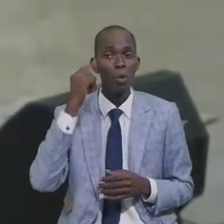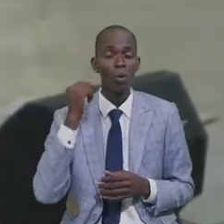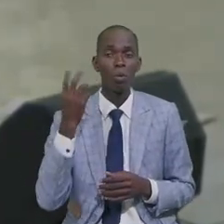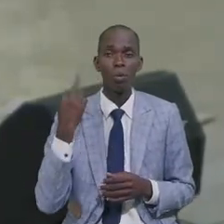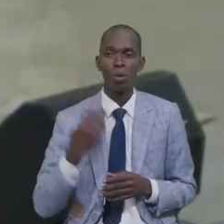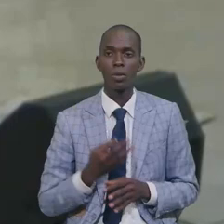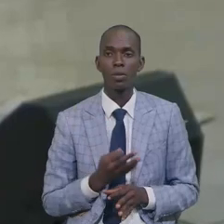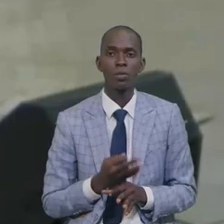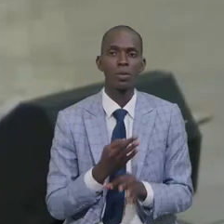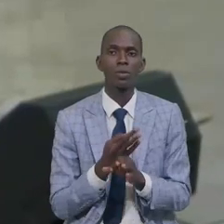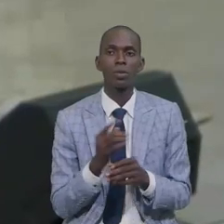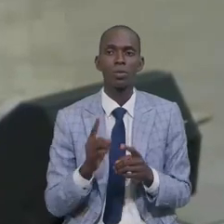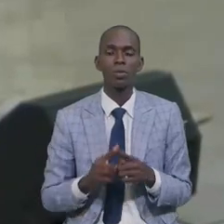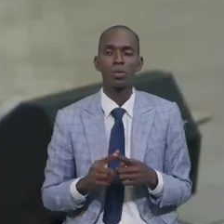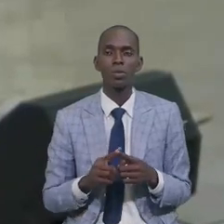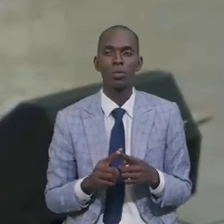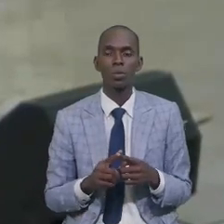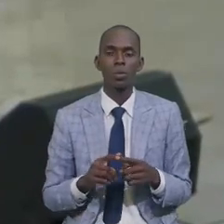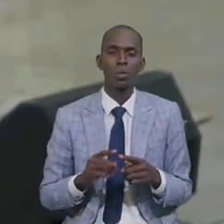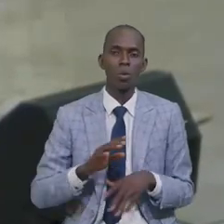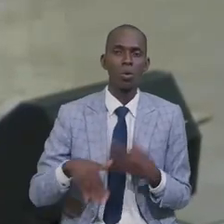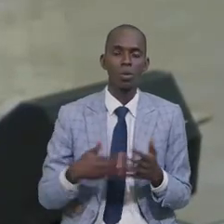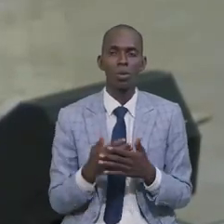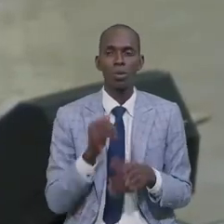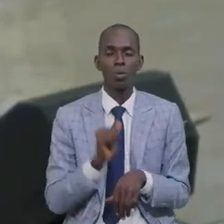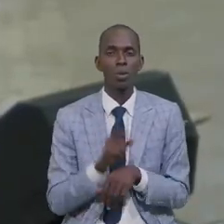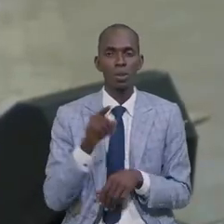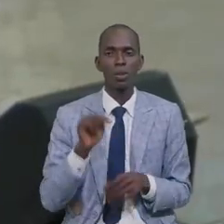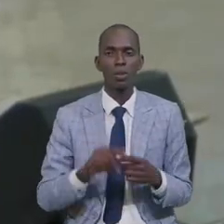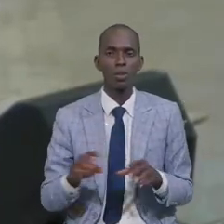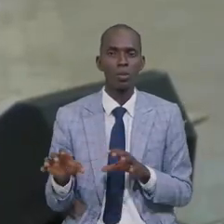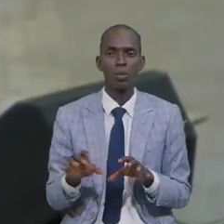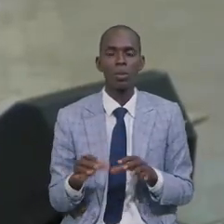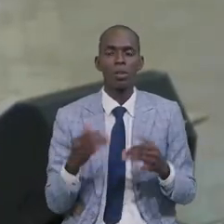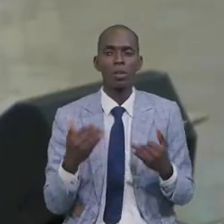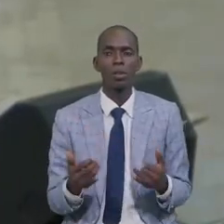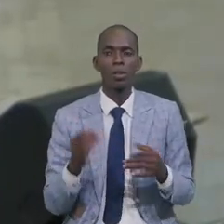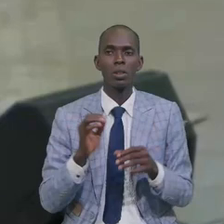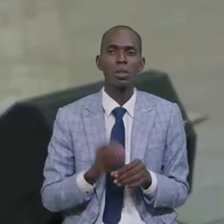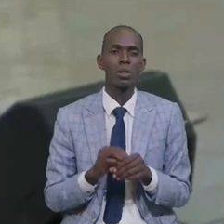Moïse était fidèle dans tout ce que Dieu l'a appelé à faire, serviteur de Dieu.